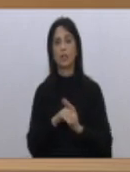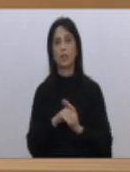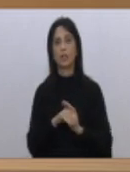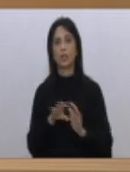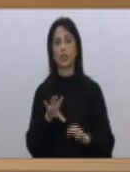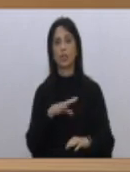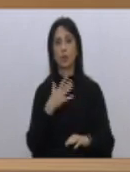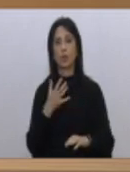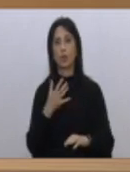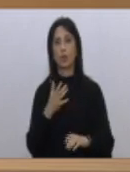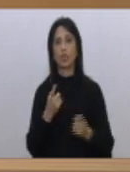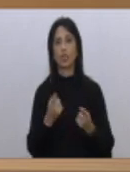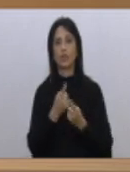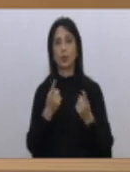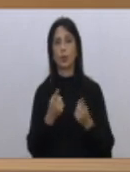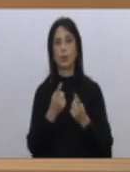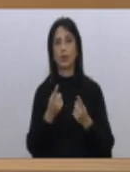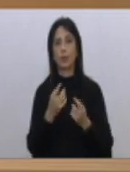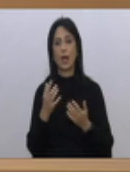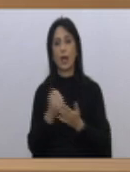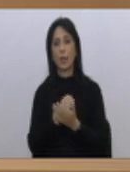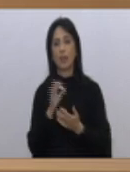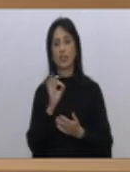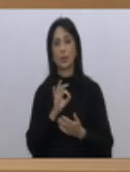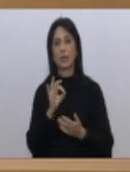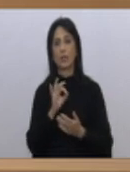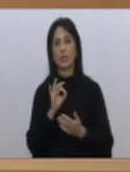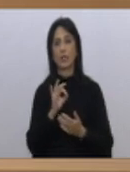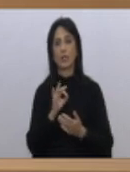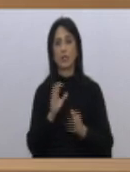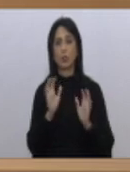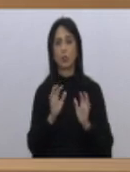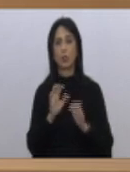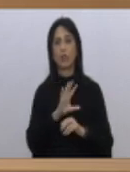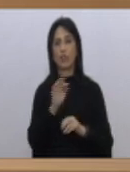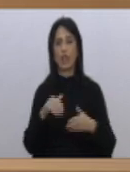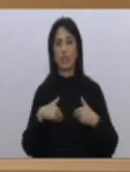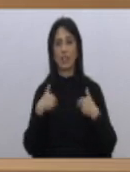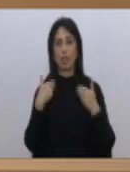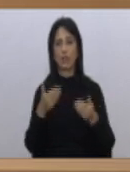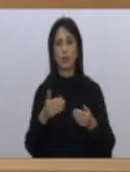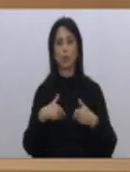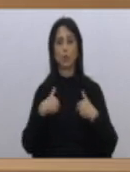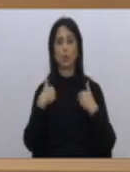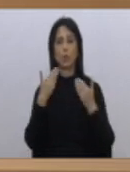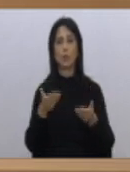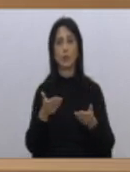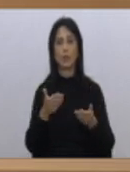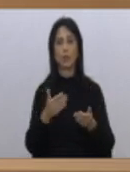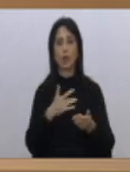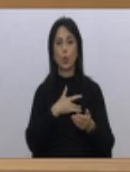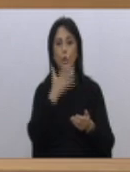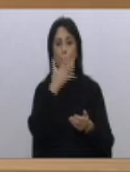იყო ჩვეულებრივად გამარჯვებაზე ზრუნვა და ყველას გილოცავთ. გულოცავს ჩვენ